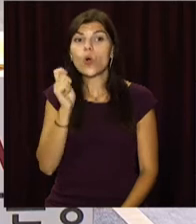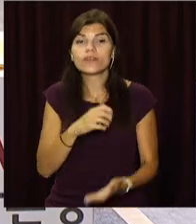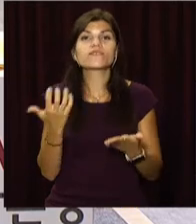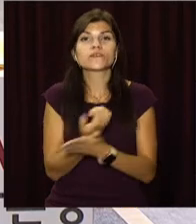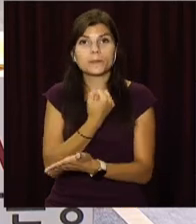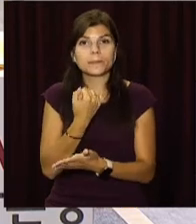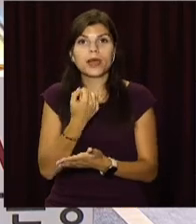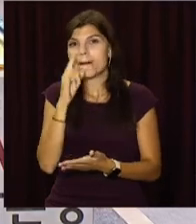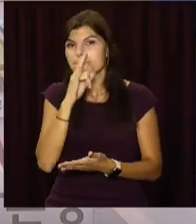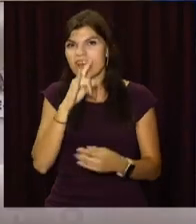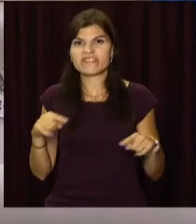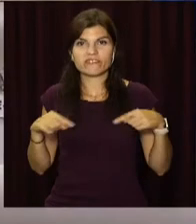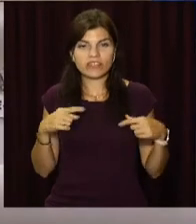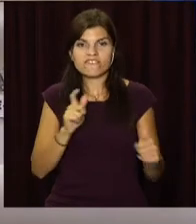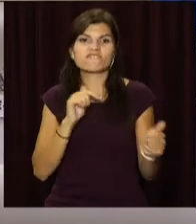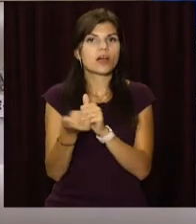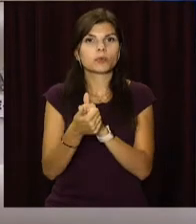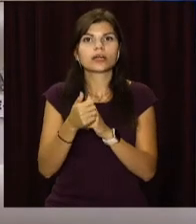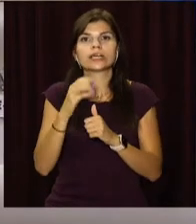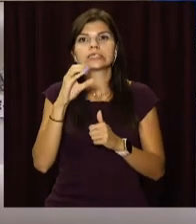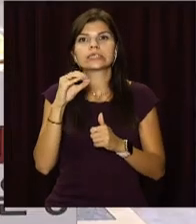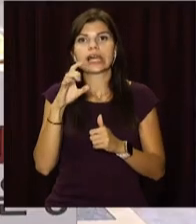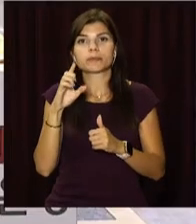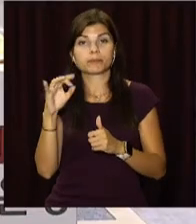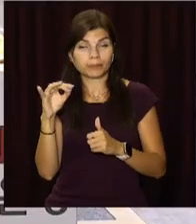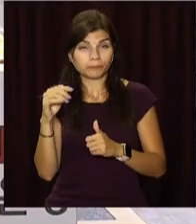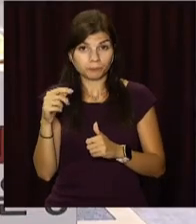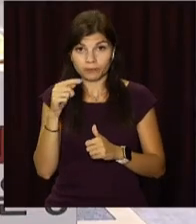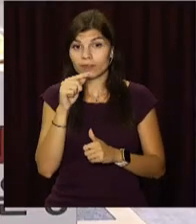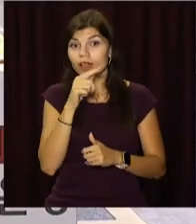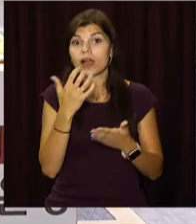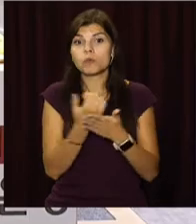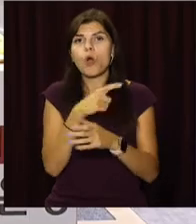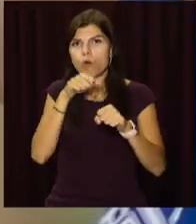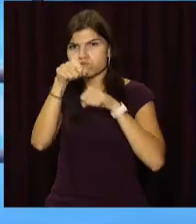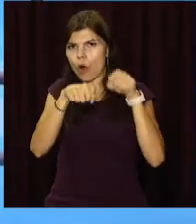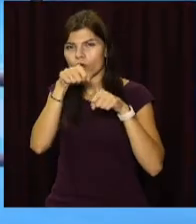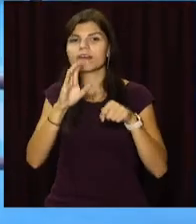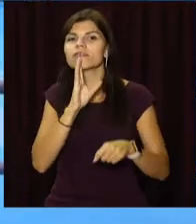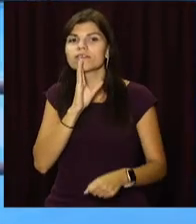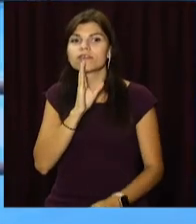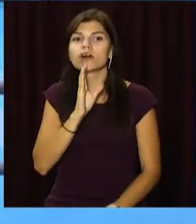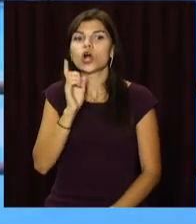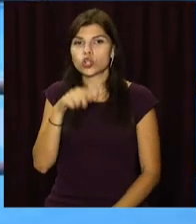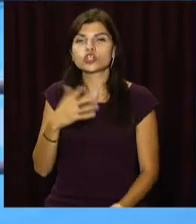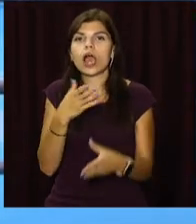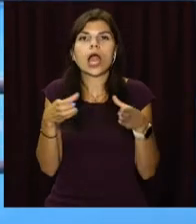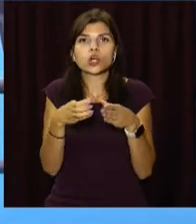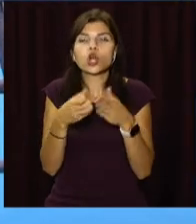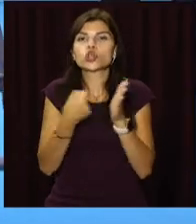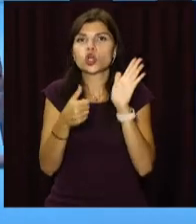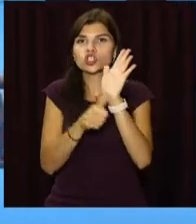перемогли в малому фіналі, випередивши сербів. Перемогу в 1-8 здобула і боксерка Анна Лисенко, що виступає в категорії